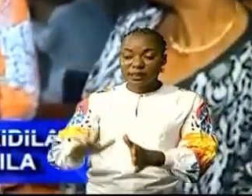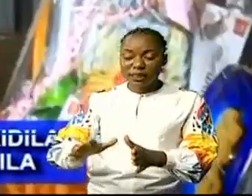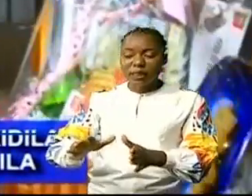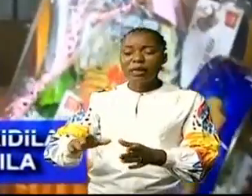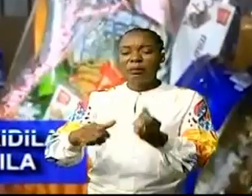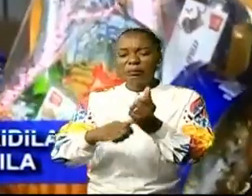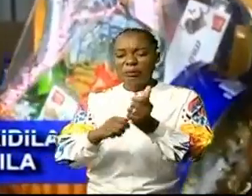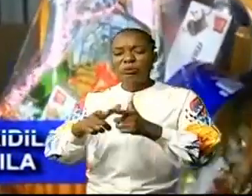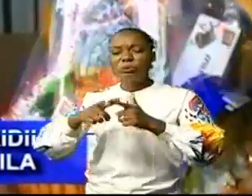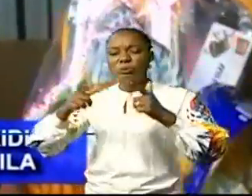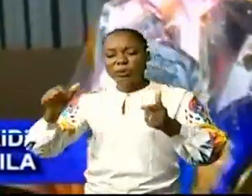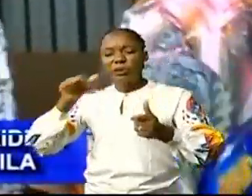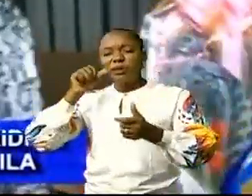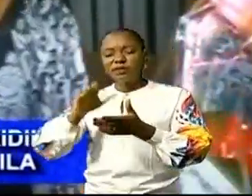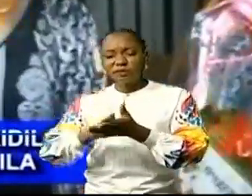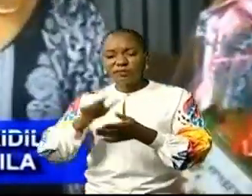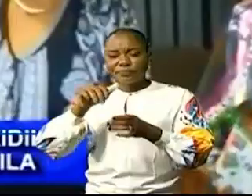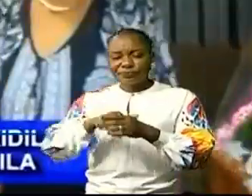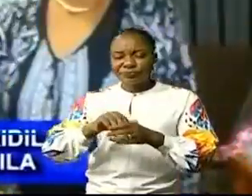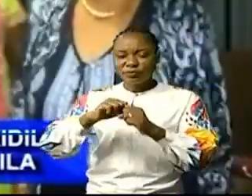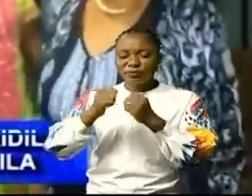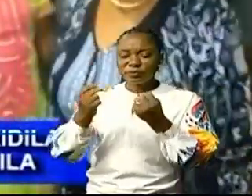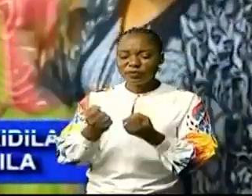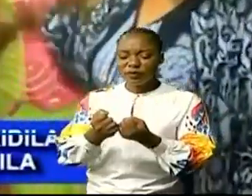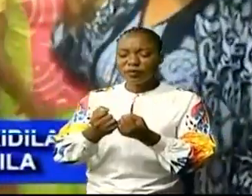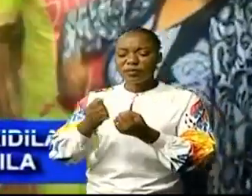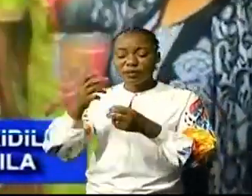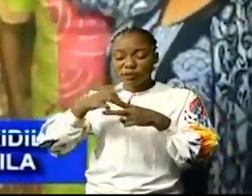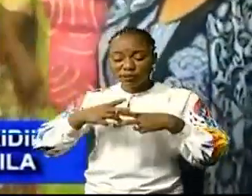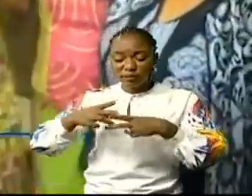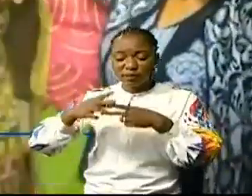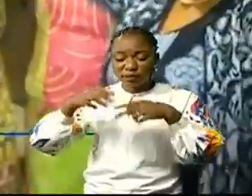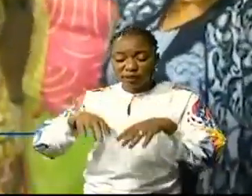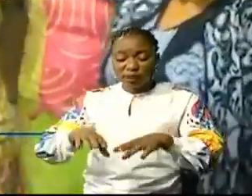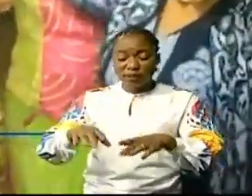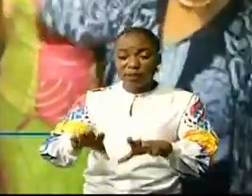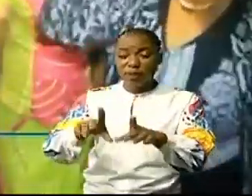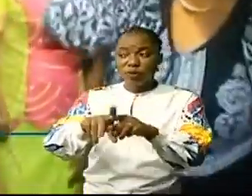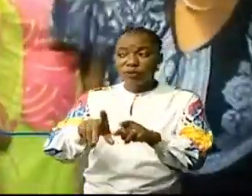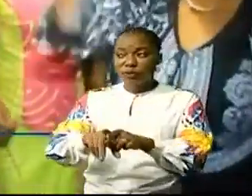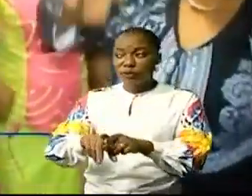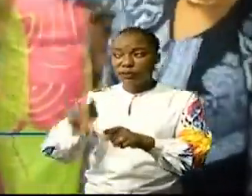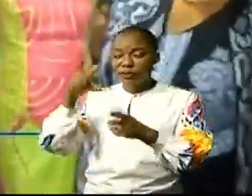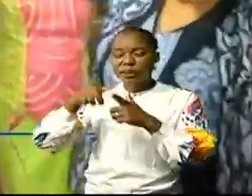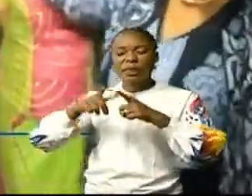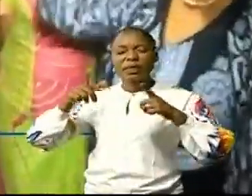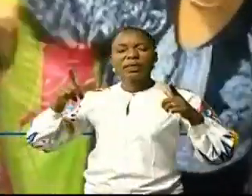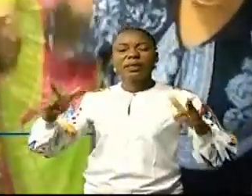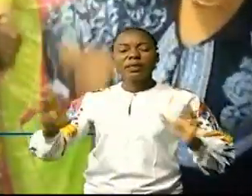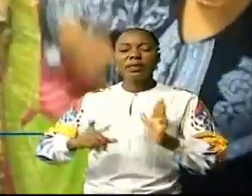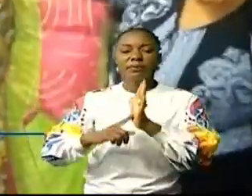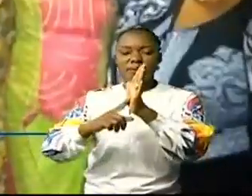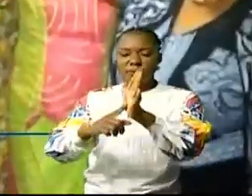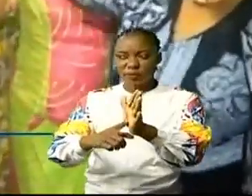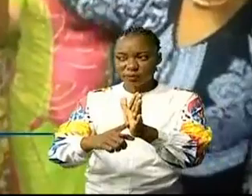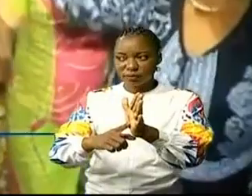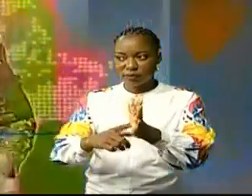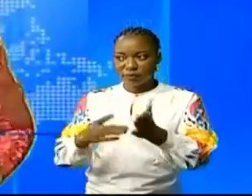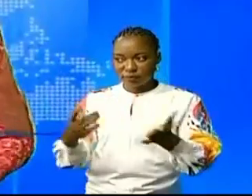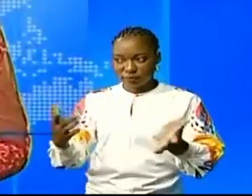dans les entreprises du secteur maritime en RDC. La structure est beaucoup plus grande que cette représentation.